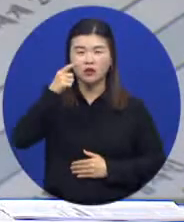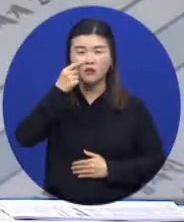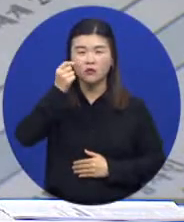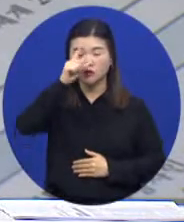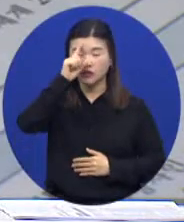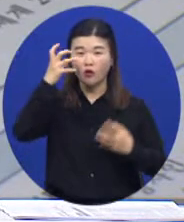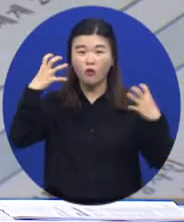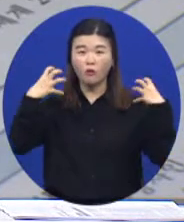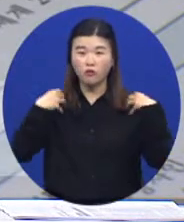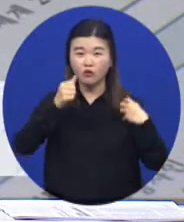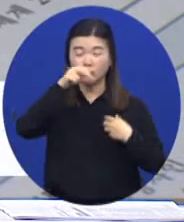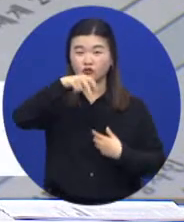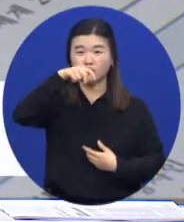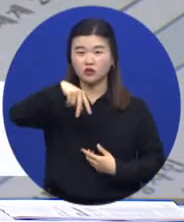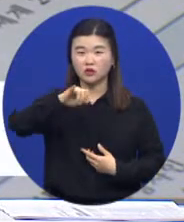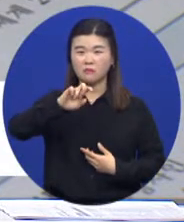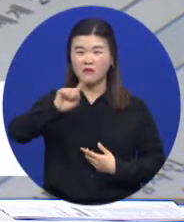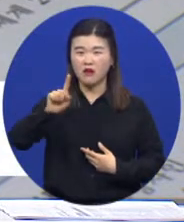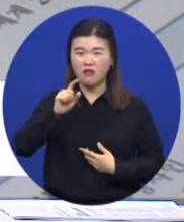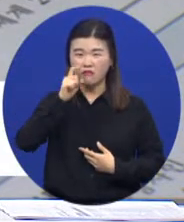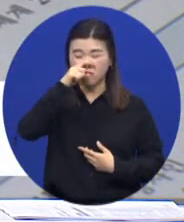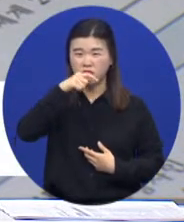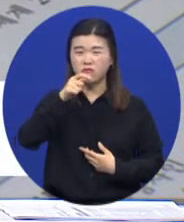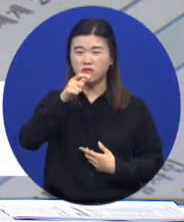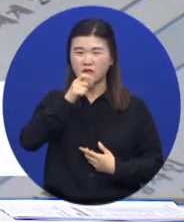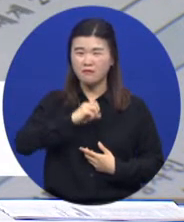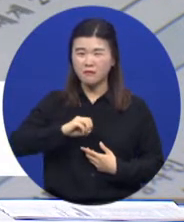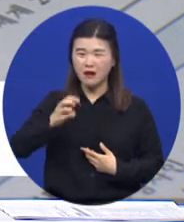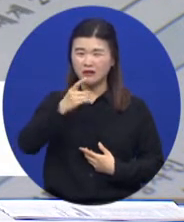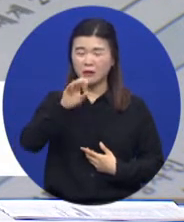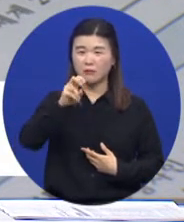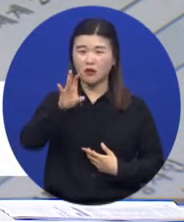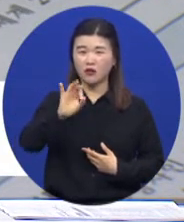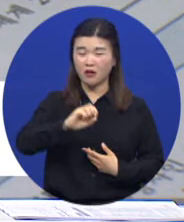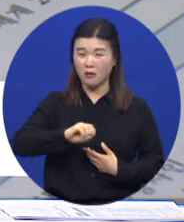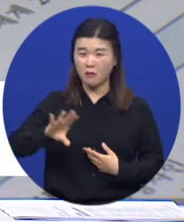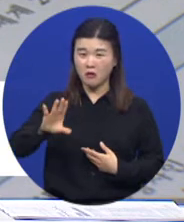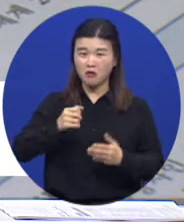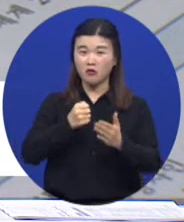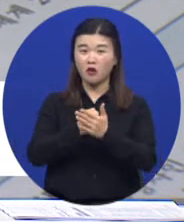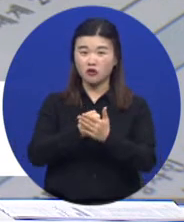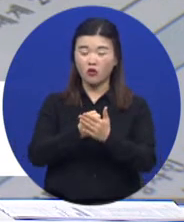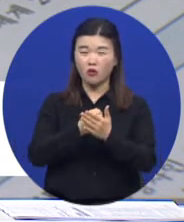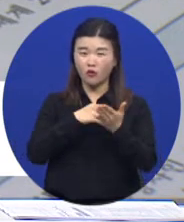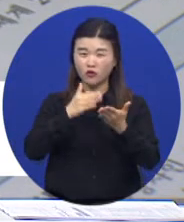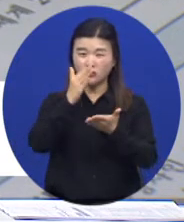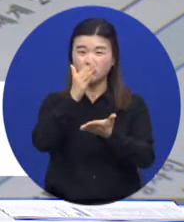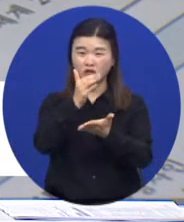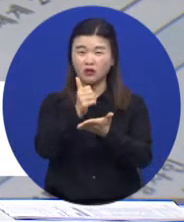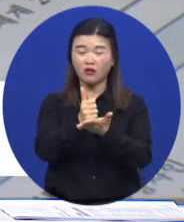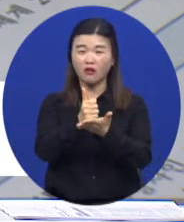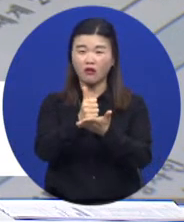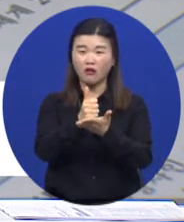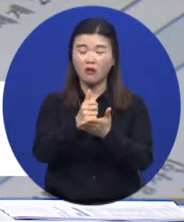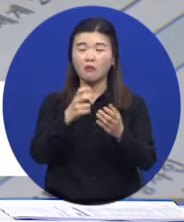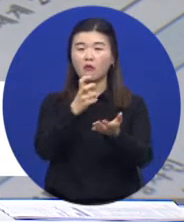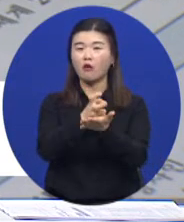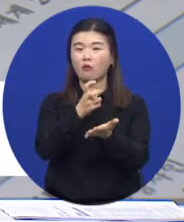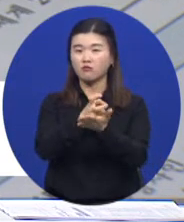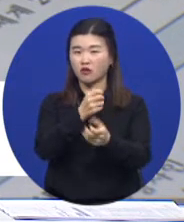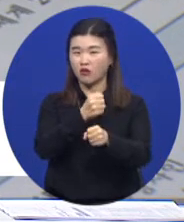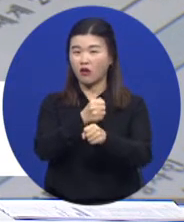최근 일본 정부가 후쿠시마 원전 오염수를 태평양에 방류하기로 결정하자 원희룡 제주도지사가